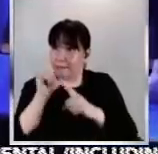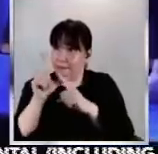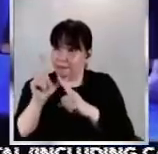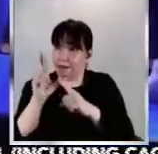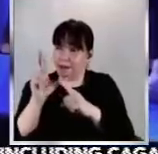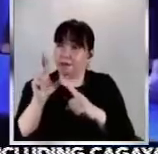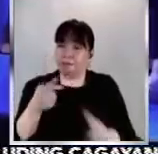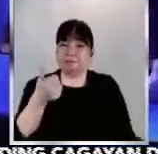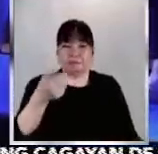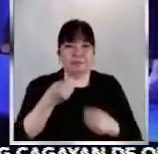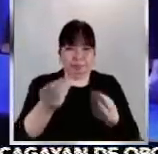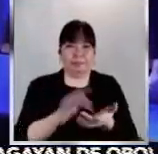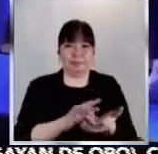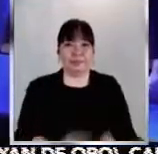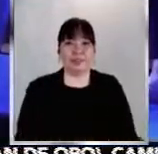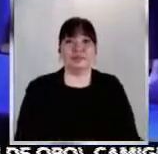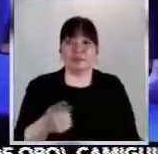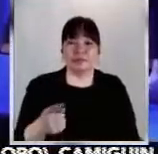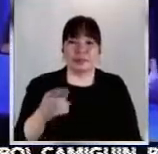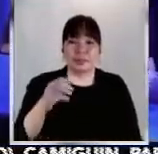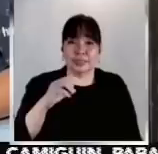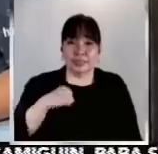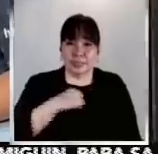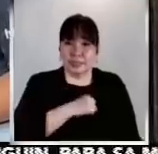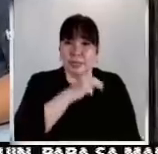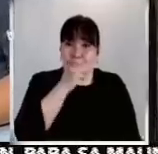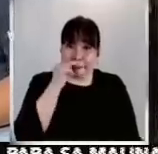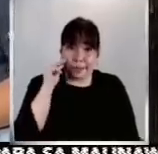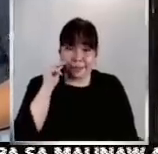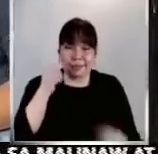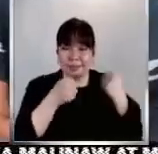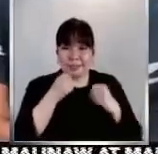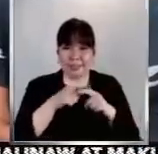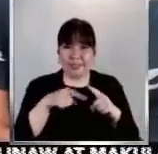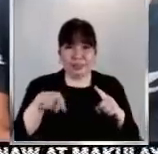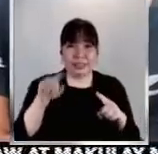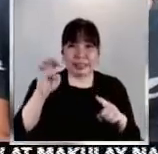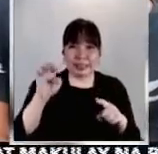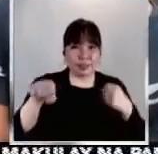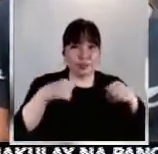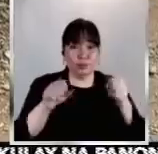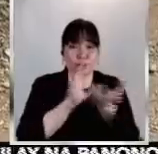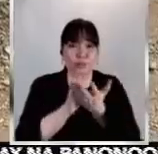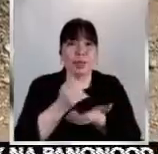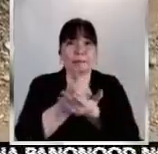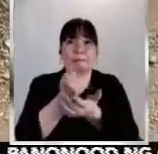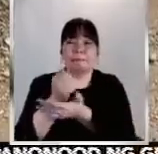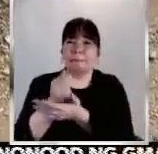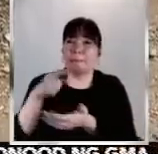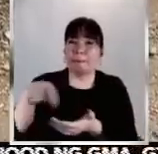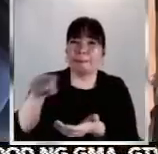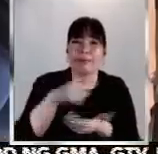this... Nagipagtulungan sa Senador Manny Pacquiao sa esports community sa paghahatid ng tulong sa mga sinalanta ng Bagyong Udet sa